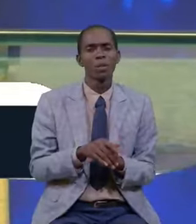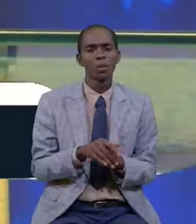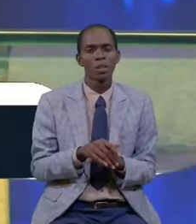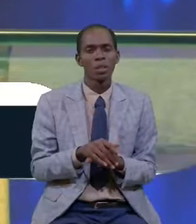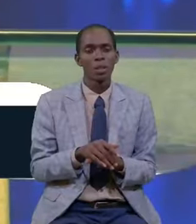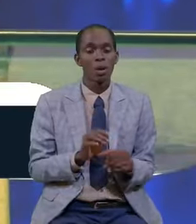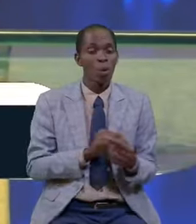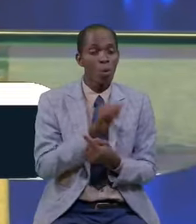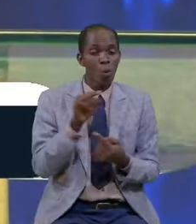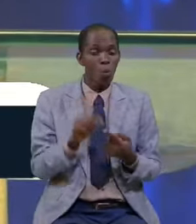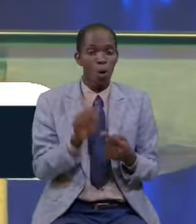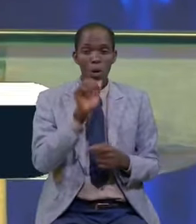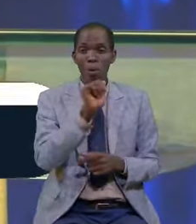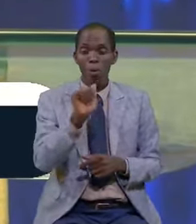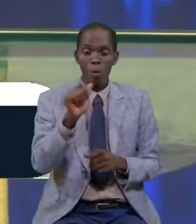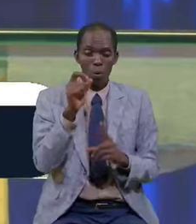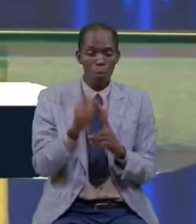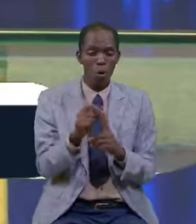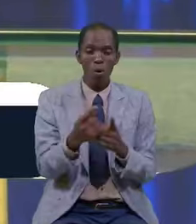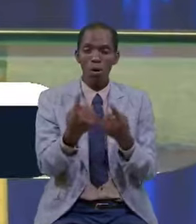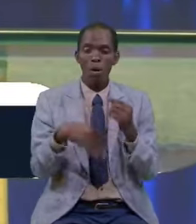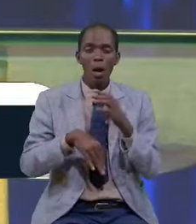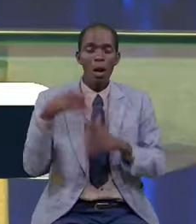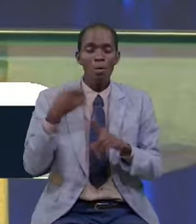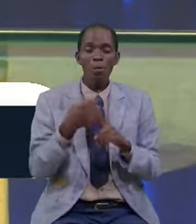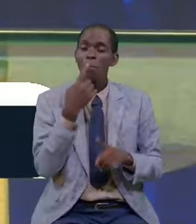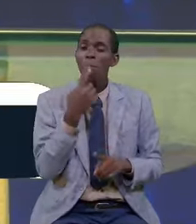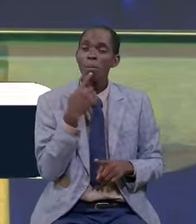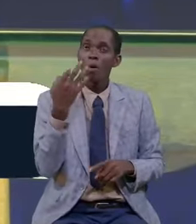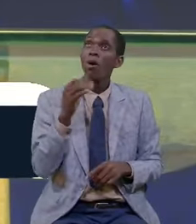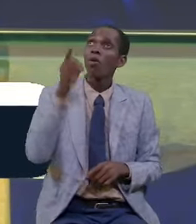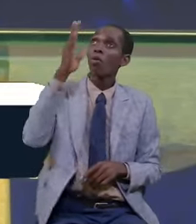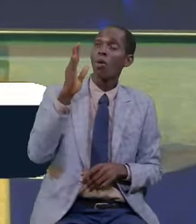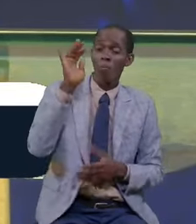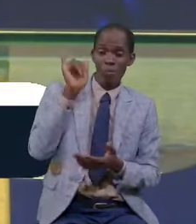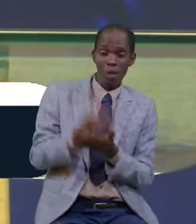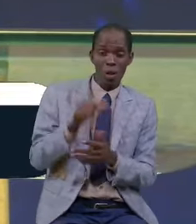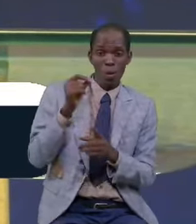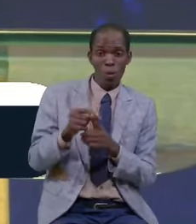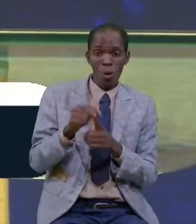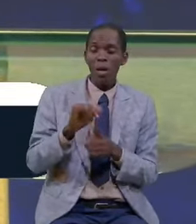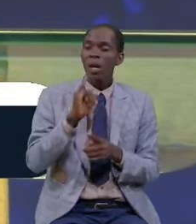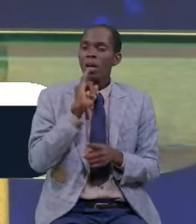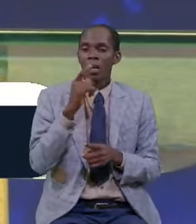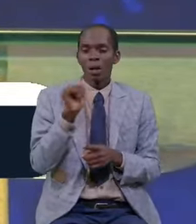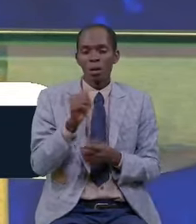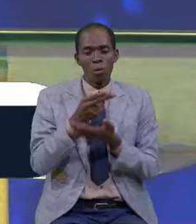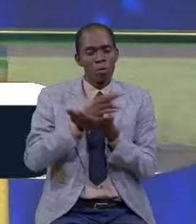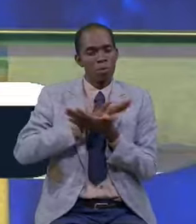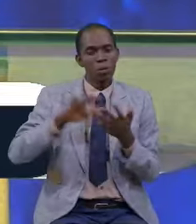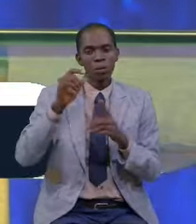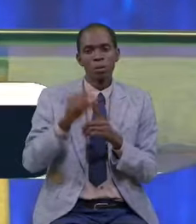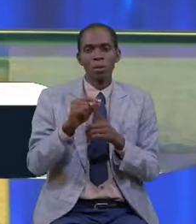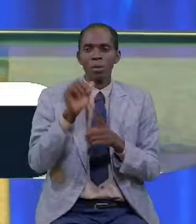Lorsque la parole sort de la bouche de Dieu, c'est la parole sacrée. Quand il se souvient de sa parole